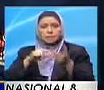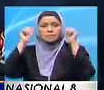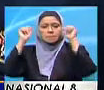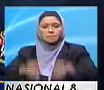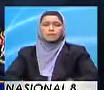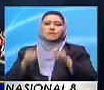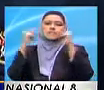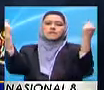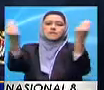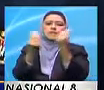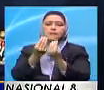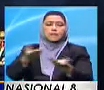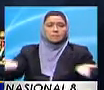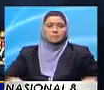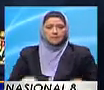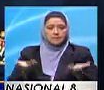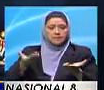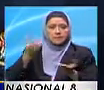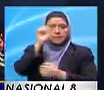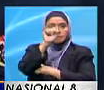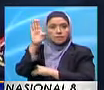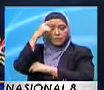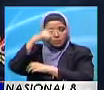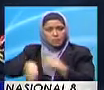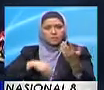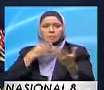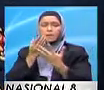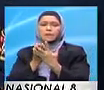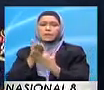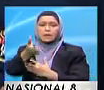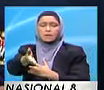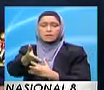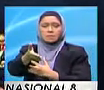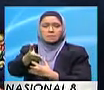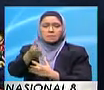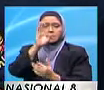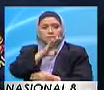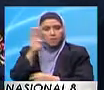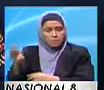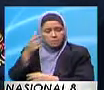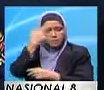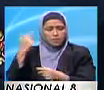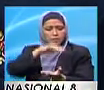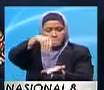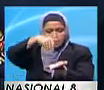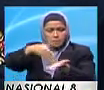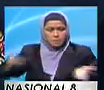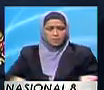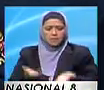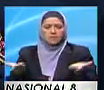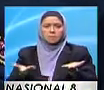ini mengakses jalur lebar, kerana di pusat internet satu Malaysia di sini dia punya